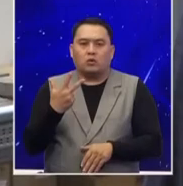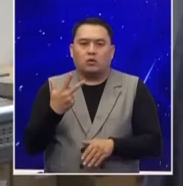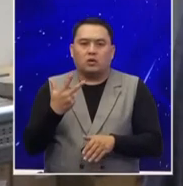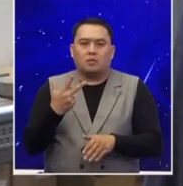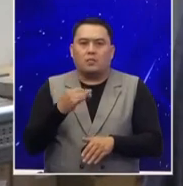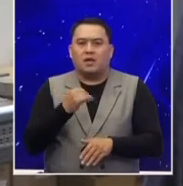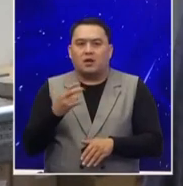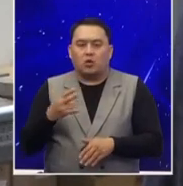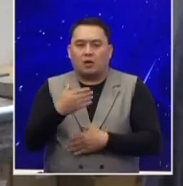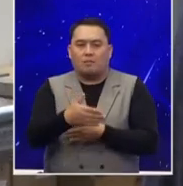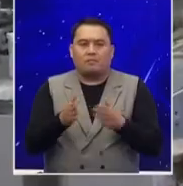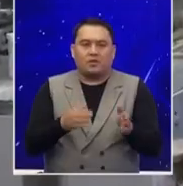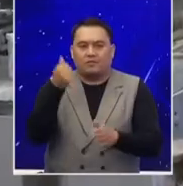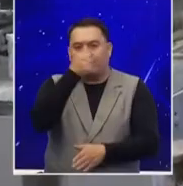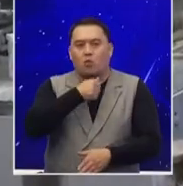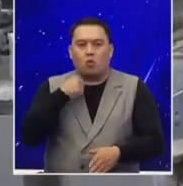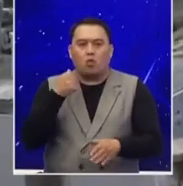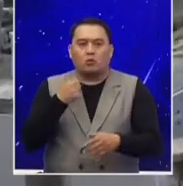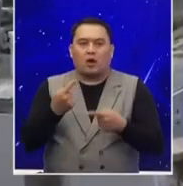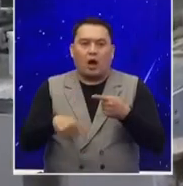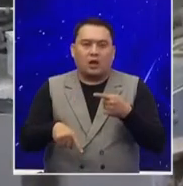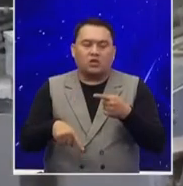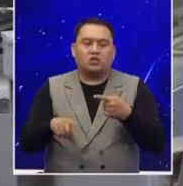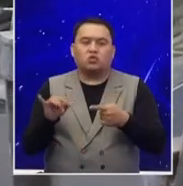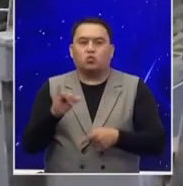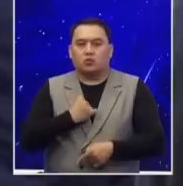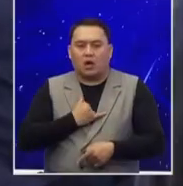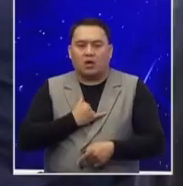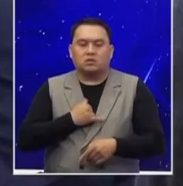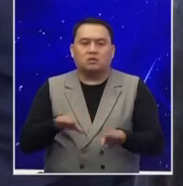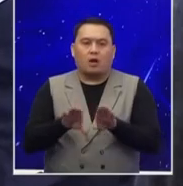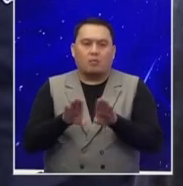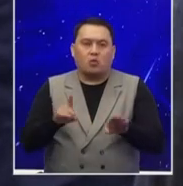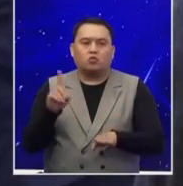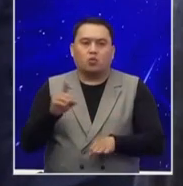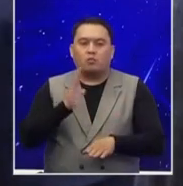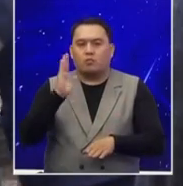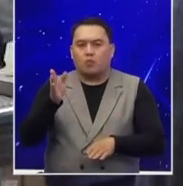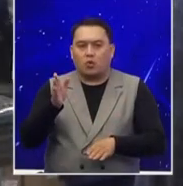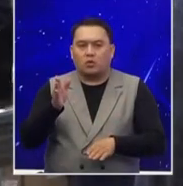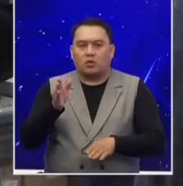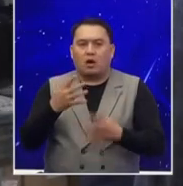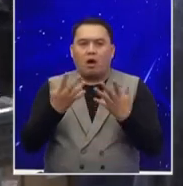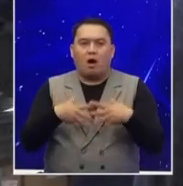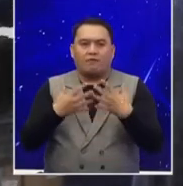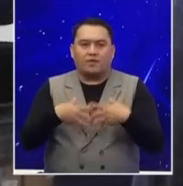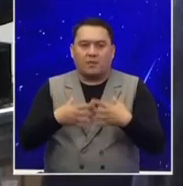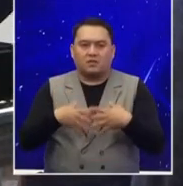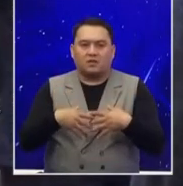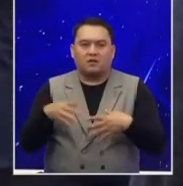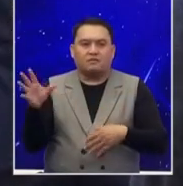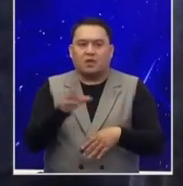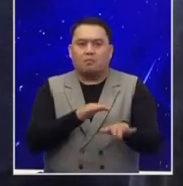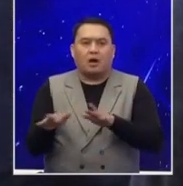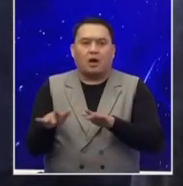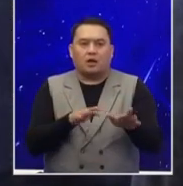3,3 миллиона батарей в год. Отличие этой новой линии от существующих в том, что она больше всего автоматизирована. Все